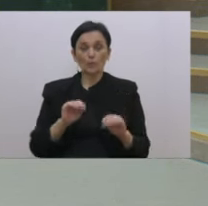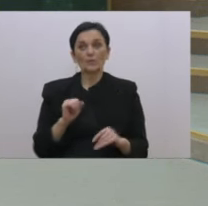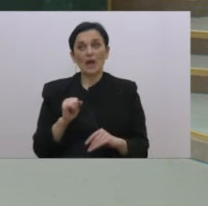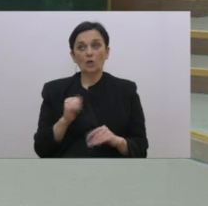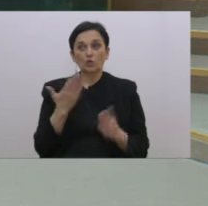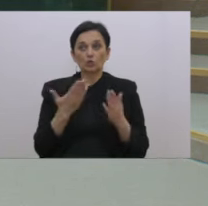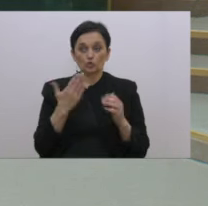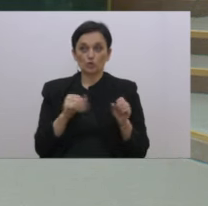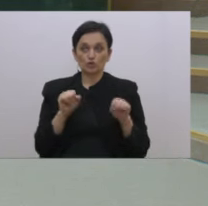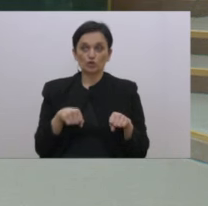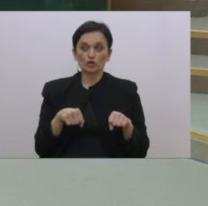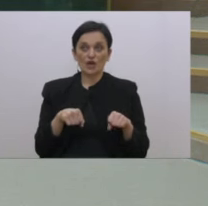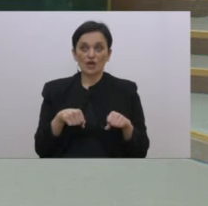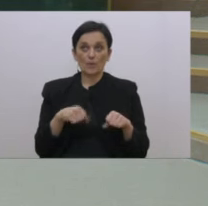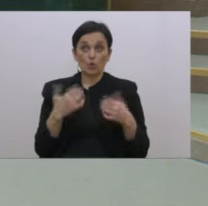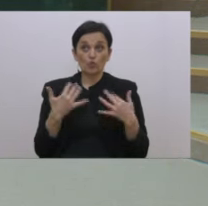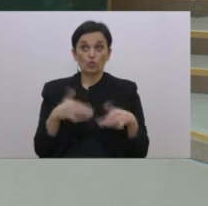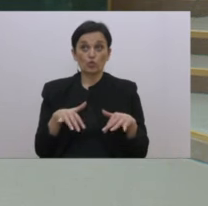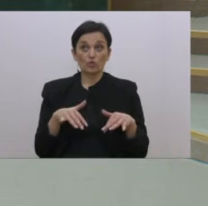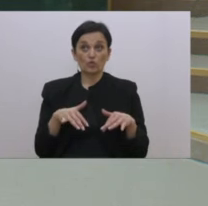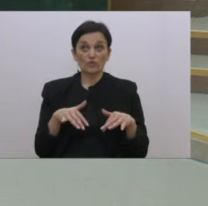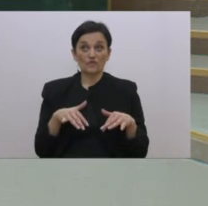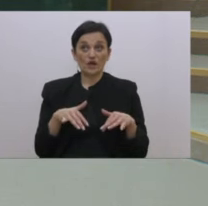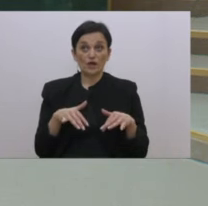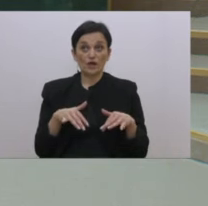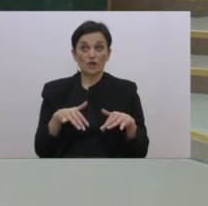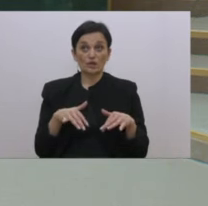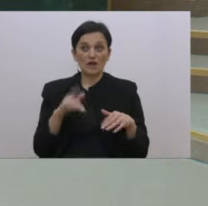მეგობრებო, თუ შეიძლება უკვე